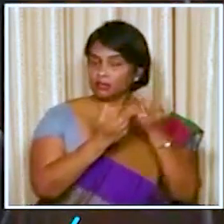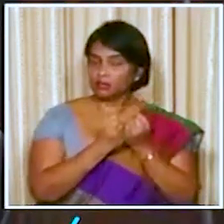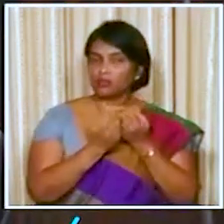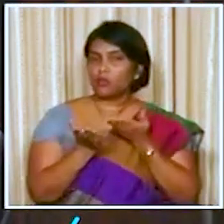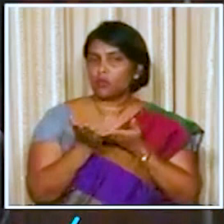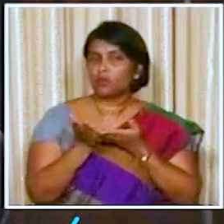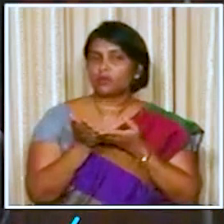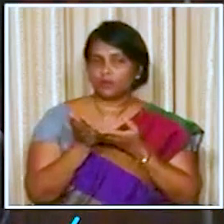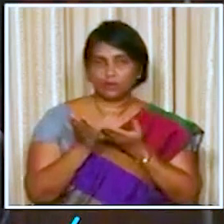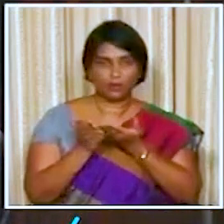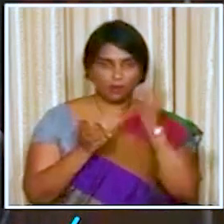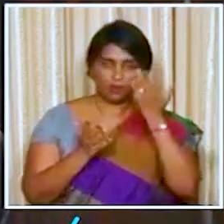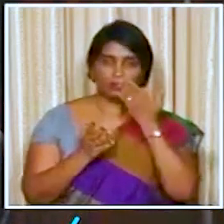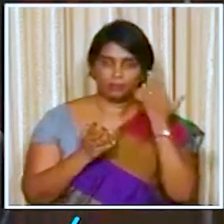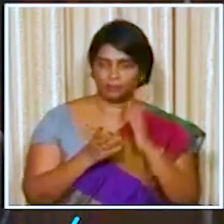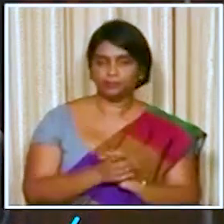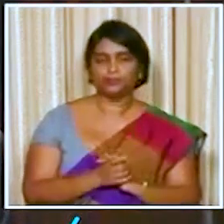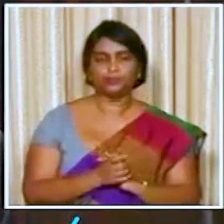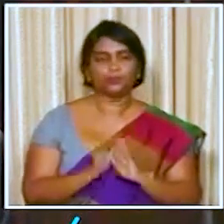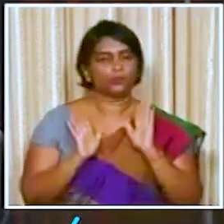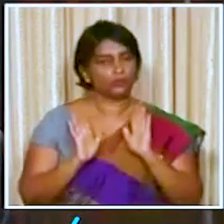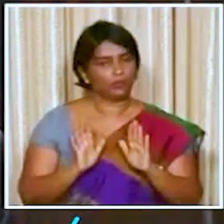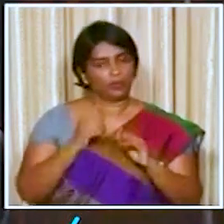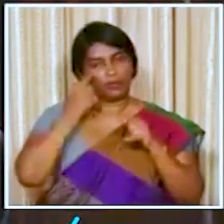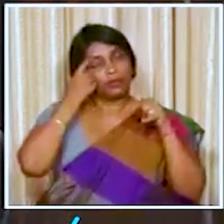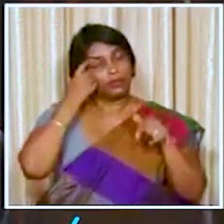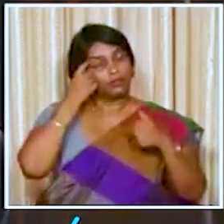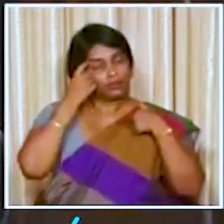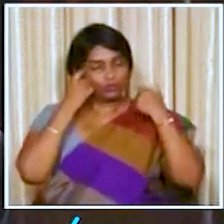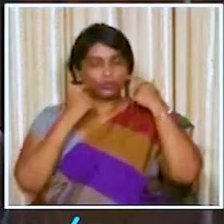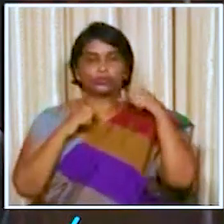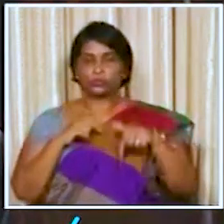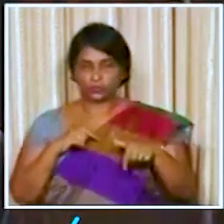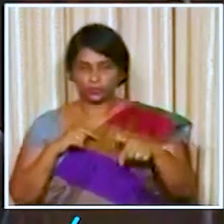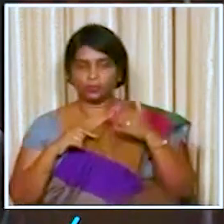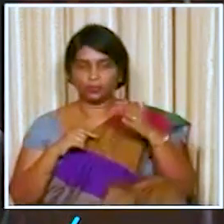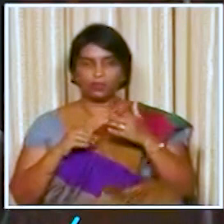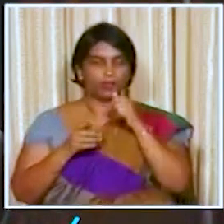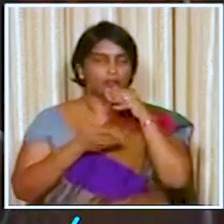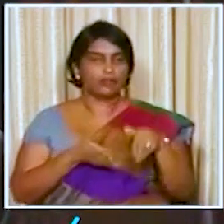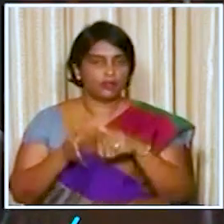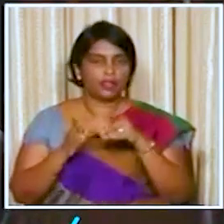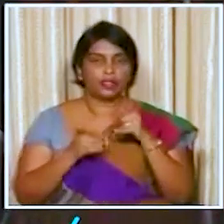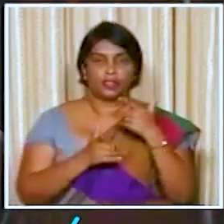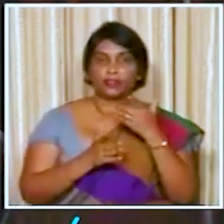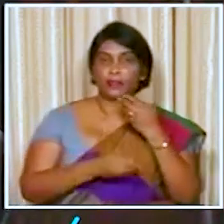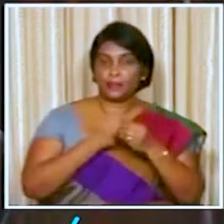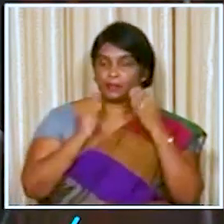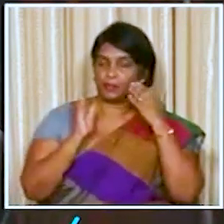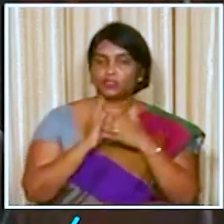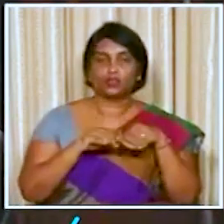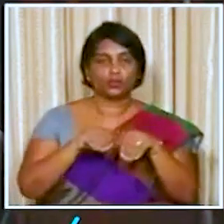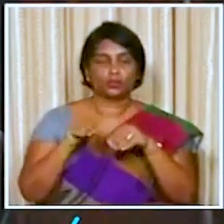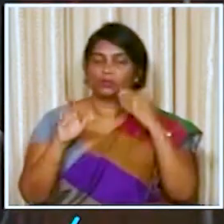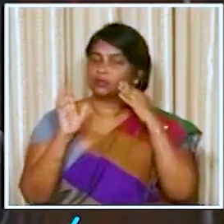මොකද්ද කියන එක හොයාගන්න පුළුවන්කම තිබුණා. දැන් අපි දන්නවා ඔබතුමන්ලා දැන් අද මේ වාරි මාර්ග සහ දීවර කටයුතු කරන නිසා කෘෂි කර්මාන්තයට